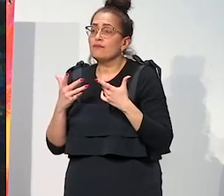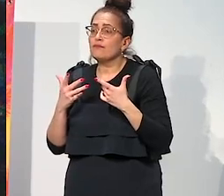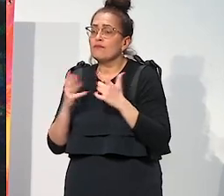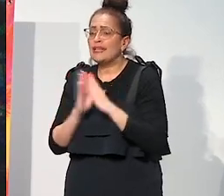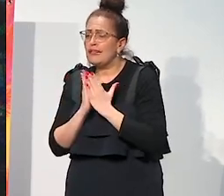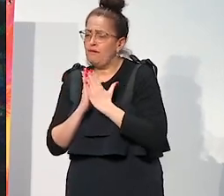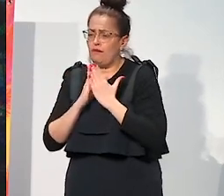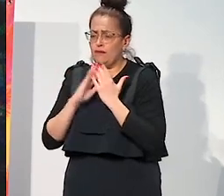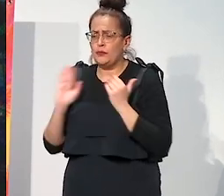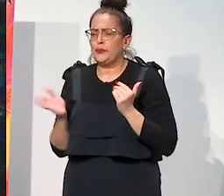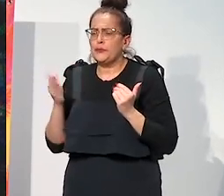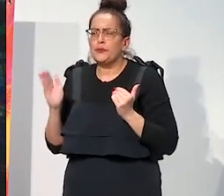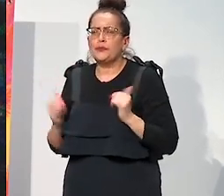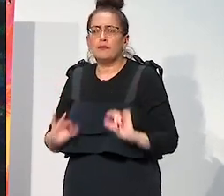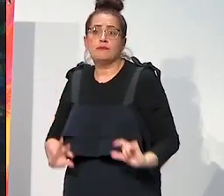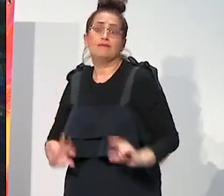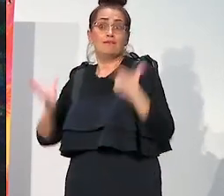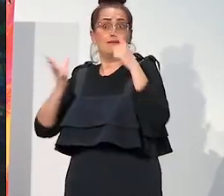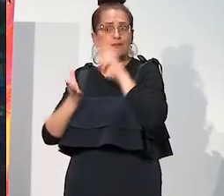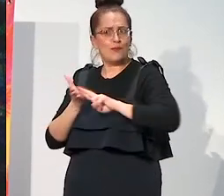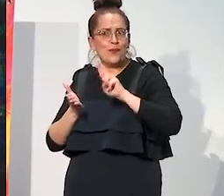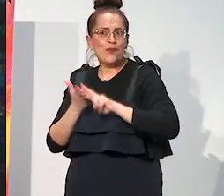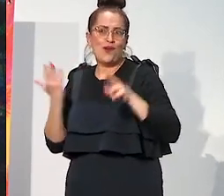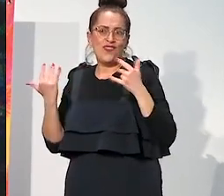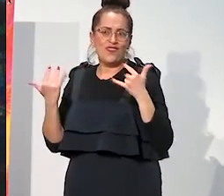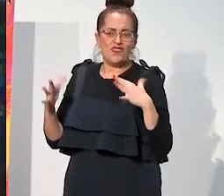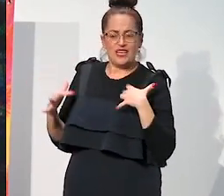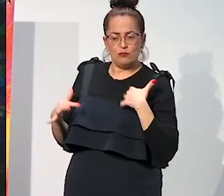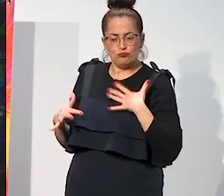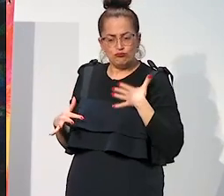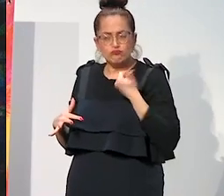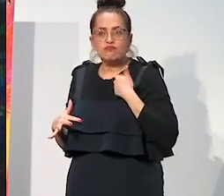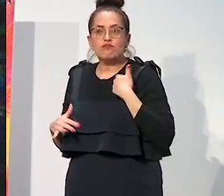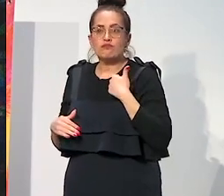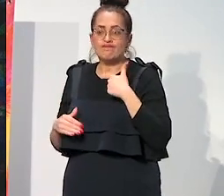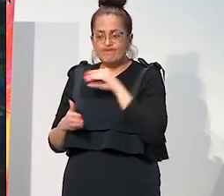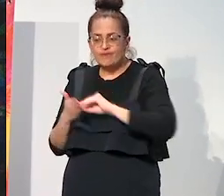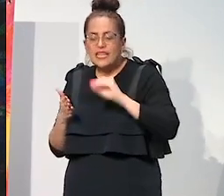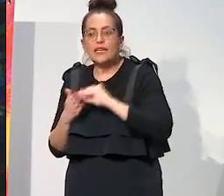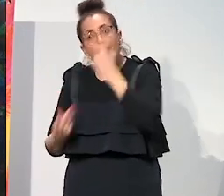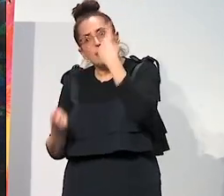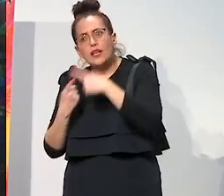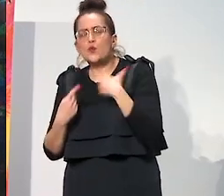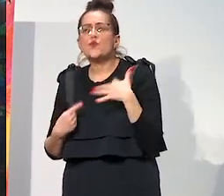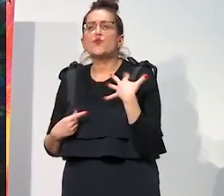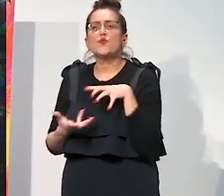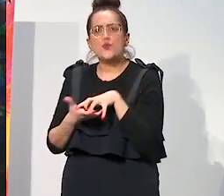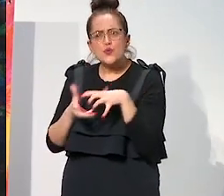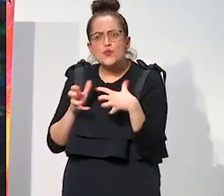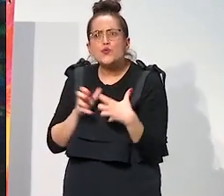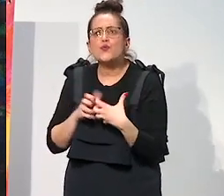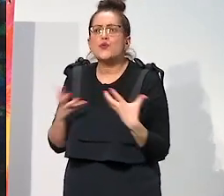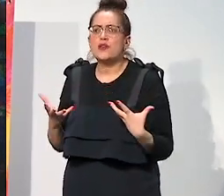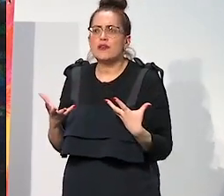le septième roman, je me rends compte que je suis capable d'écrire sur des choses difficiles. Et puis que ça, c'est